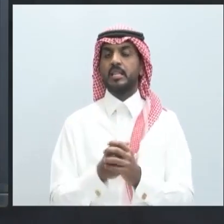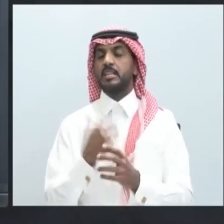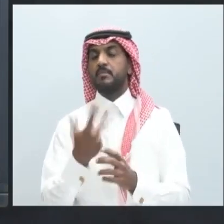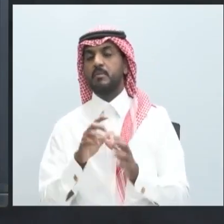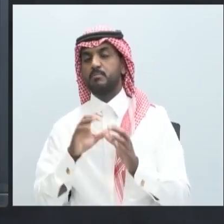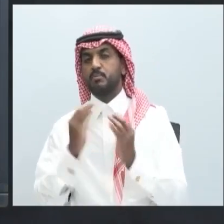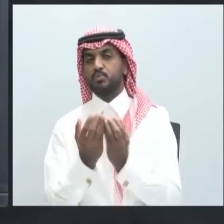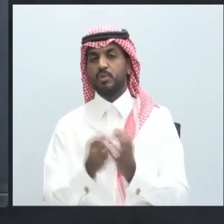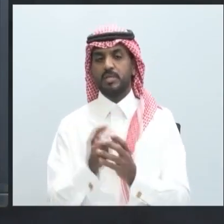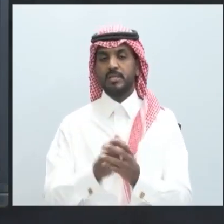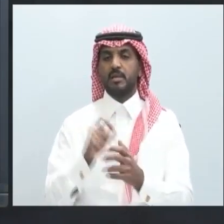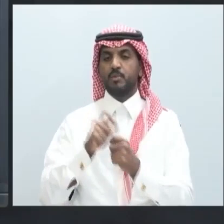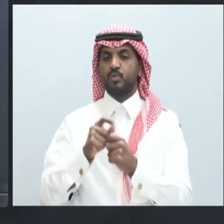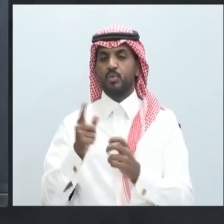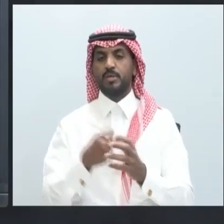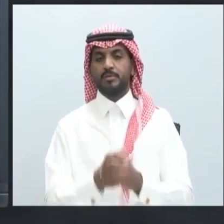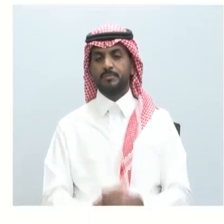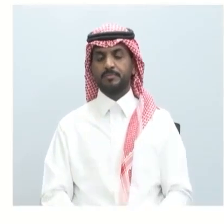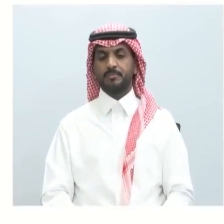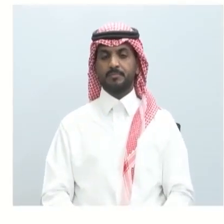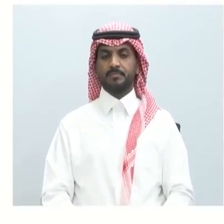كروموسوم لدى المخلوق